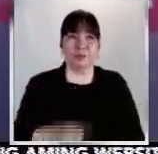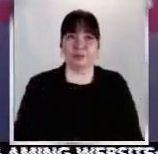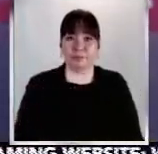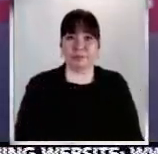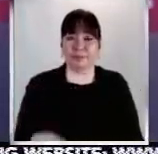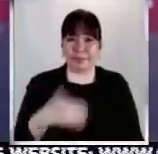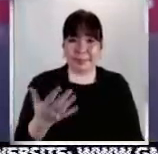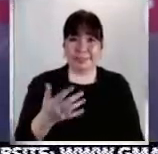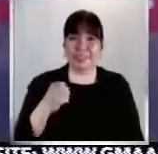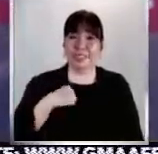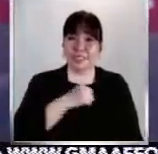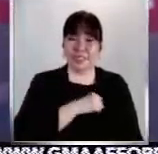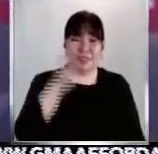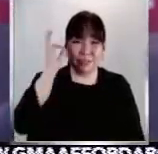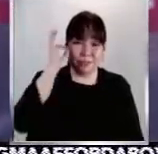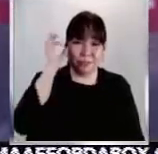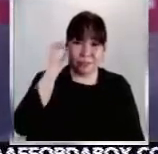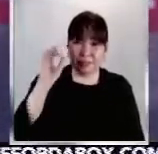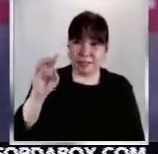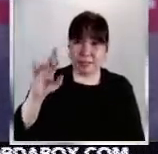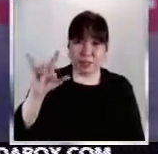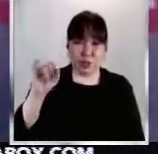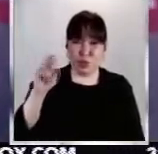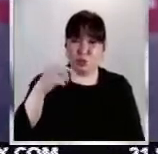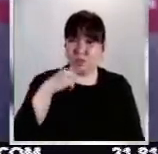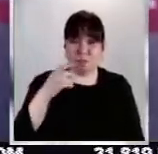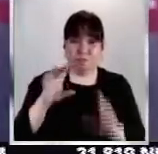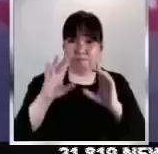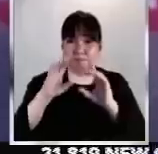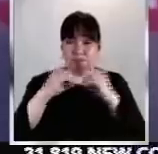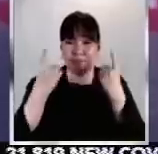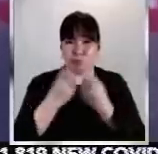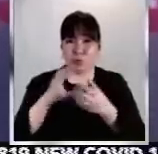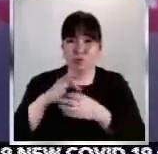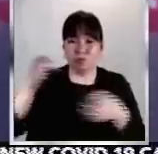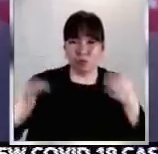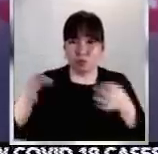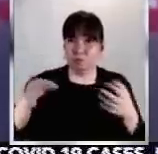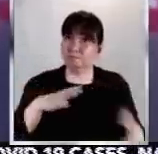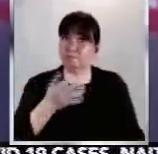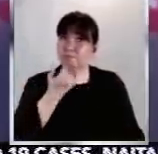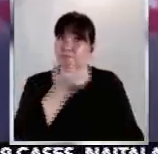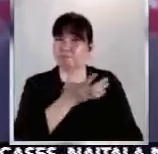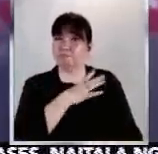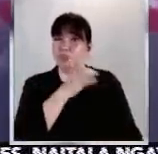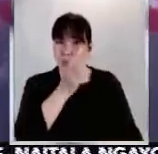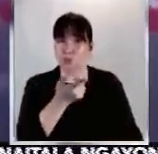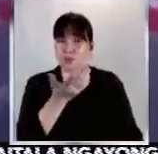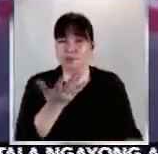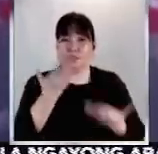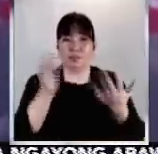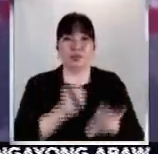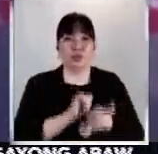Franklin Drilo na kahit ang Department of Justice e walang nakikitang legally objectionable sa panukala niya para amyendahan ang batas